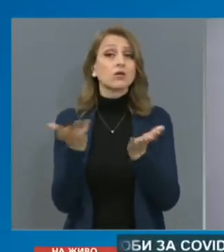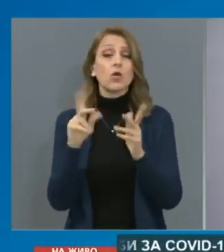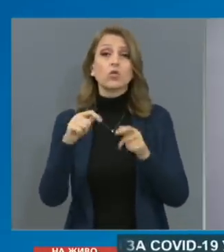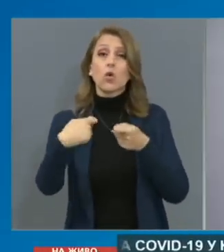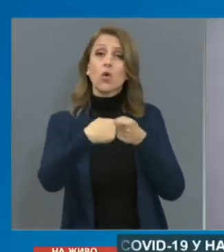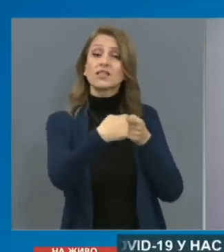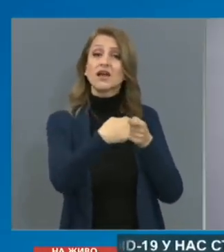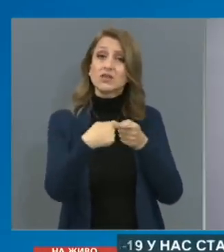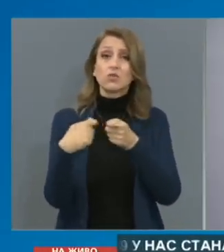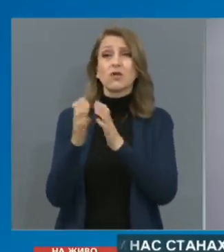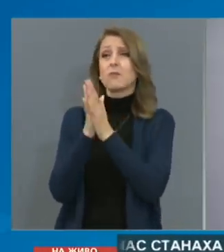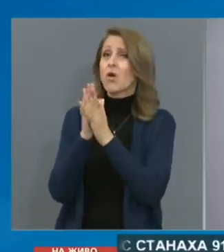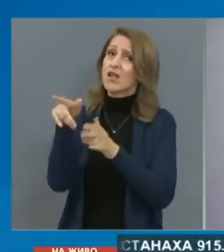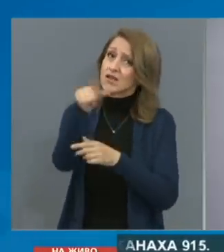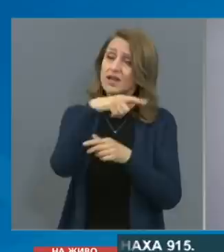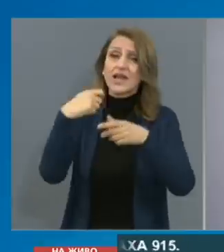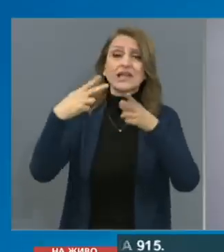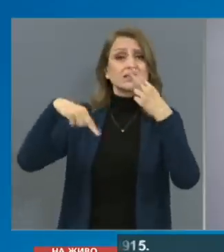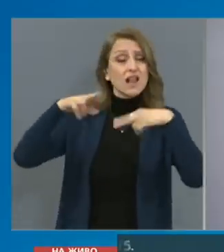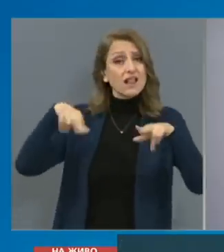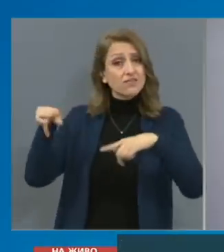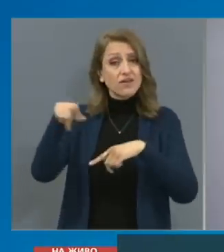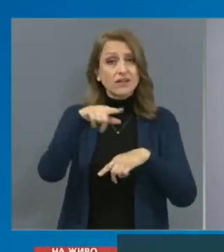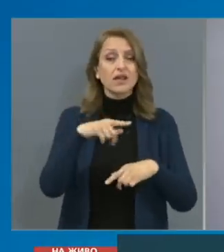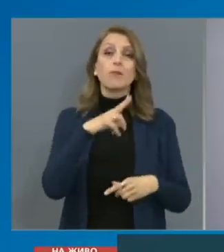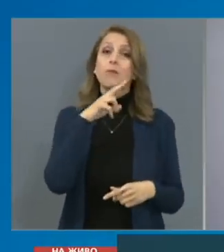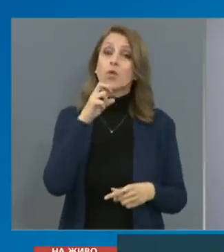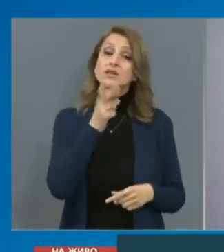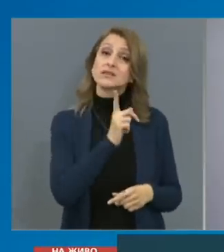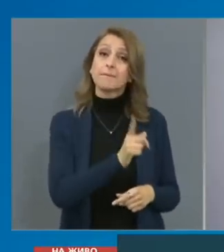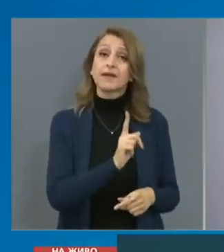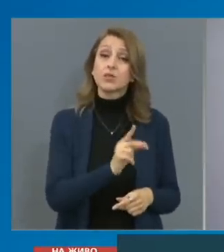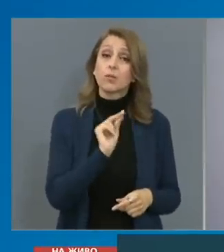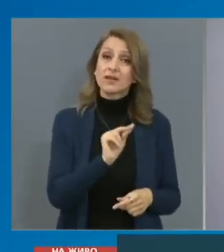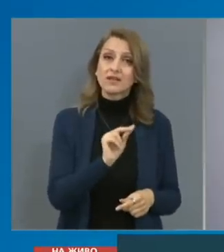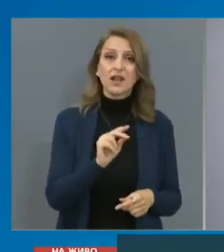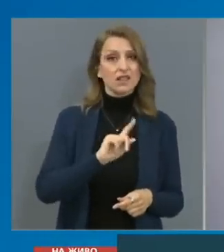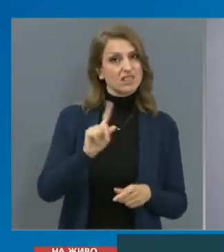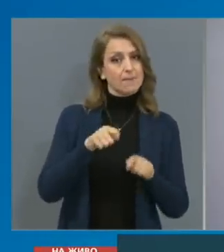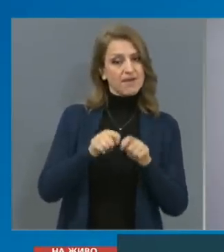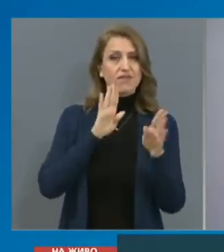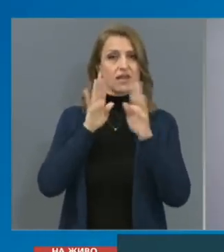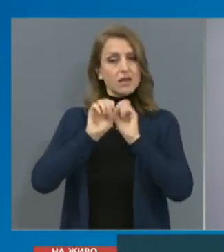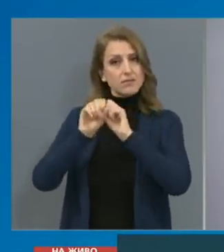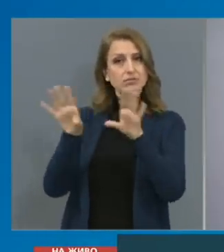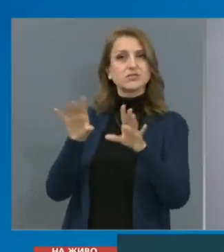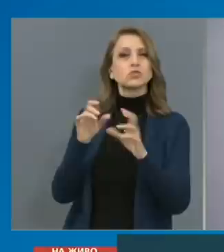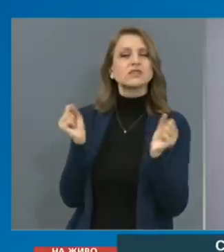комуникирали с тях да се изследват. Полицията ги е предупредила да внимават, защото така всявали паника. Както и да е, дълъг